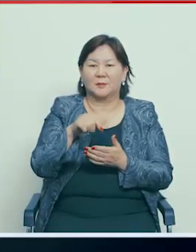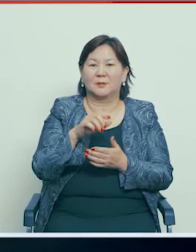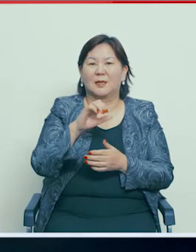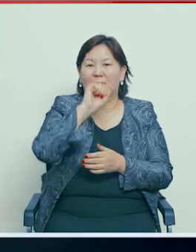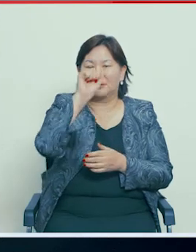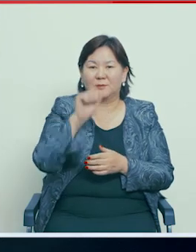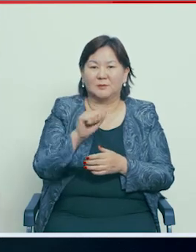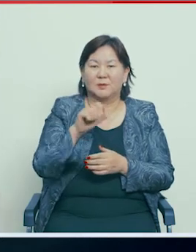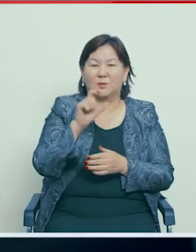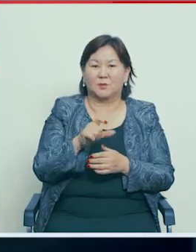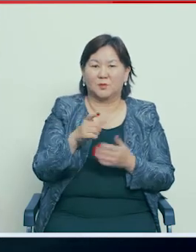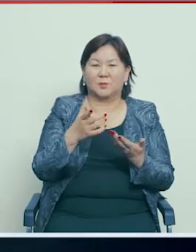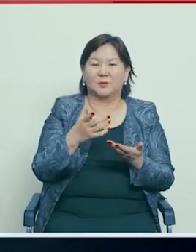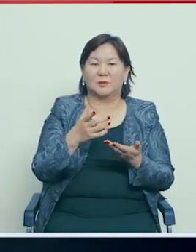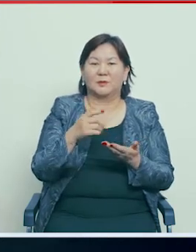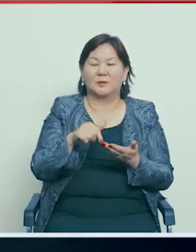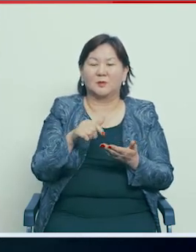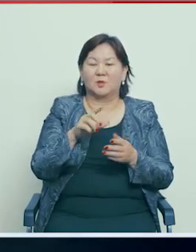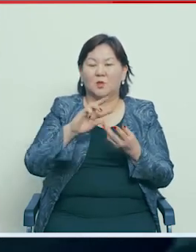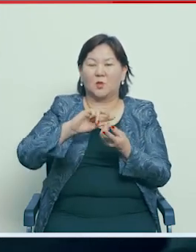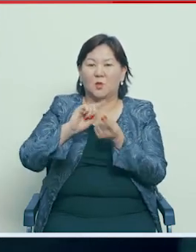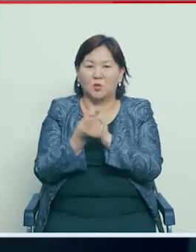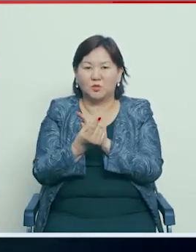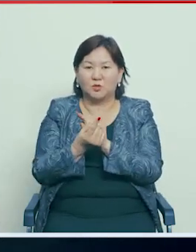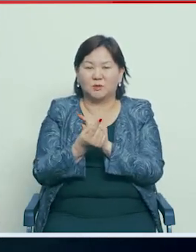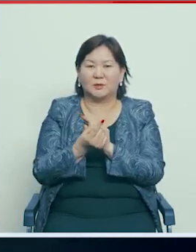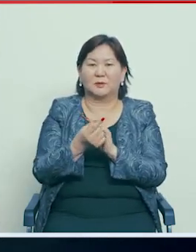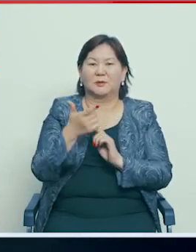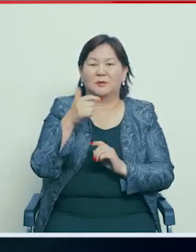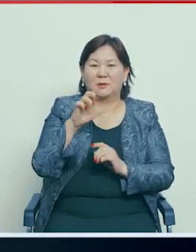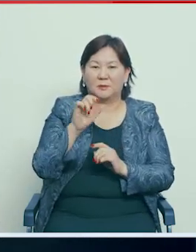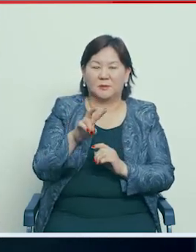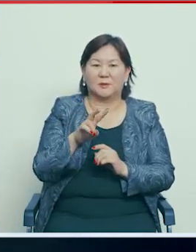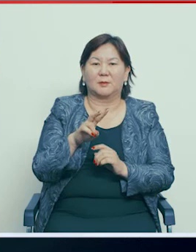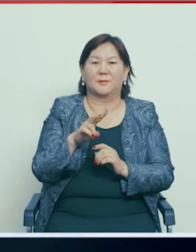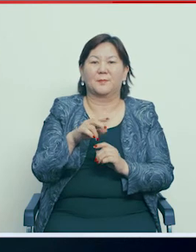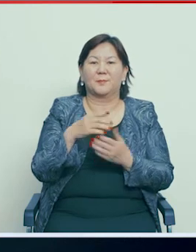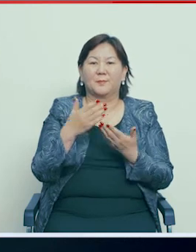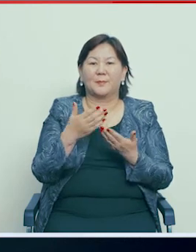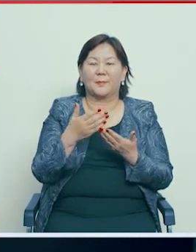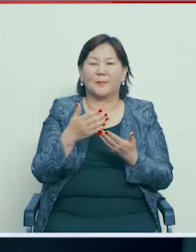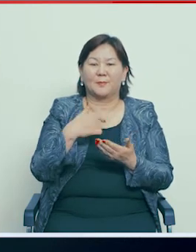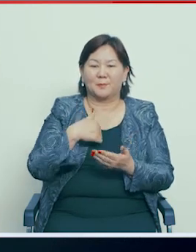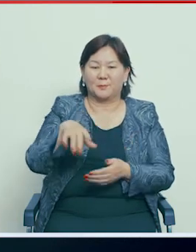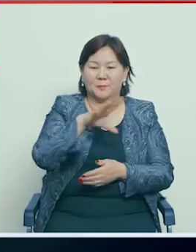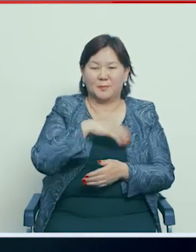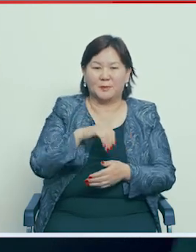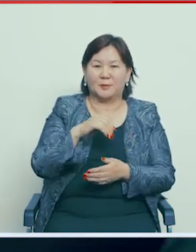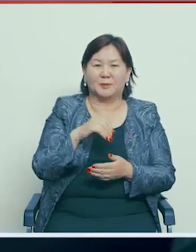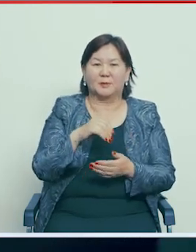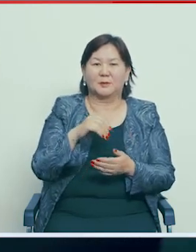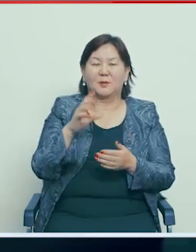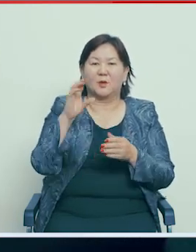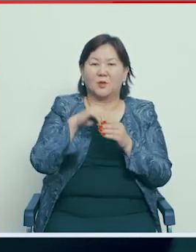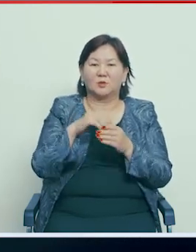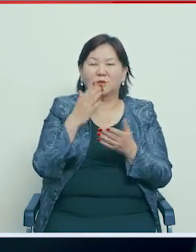энэ гэдэг бид нэр зөндөө ярьлаа тий. Тэгээд энийг өөрчлөхийн тулд нөхцөлийг сайжруулахын тулд бид нар юу хийх ёстой вэ? Манай